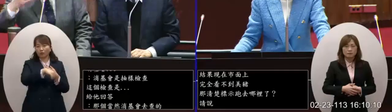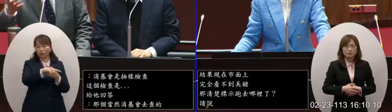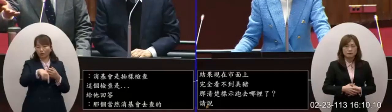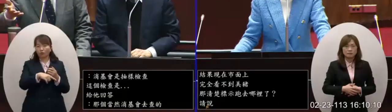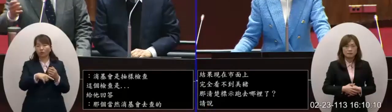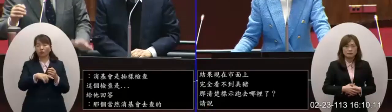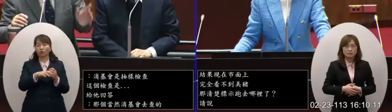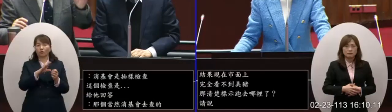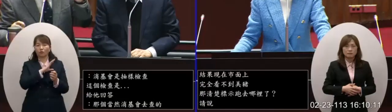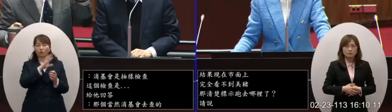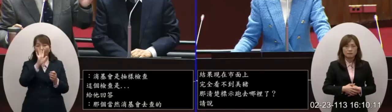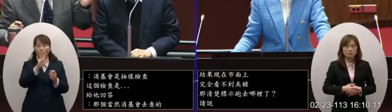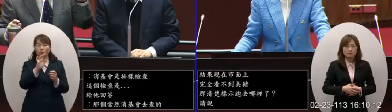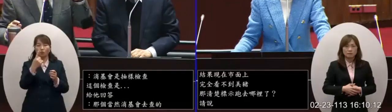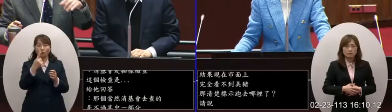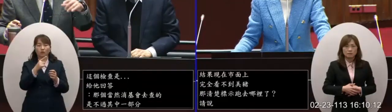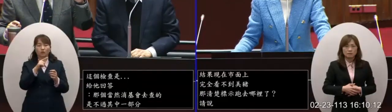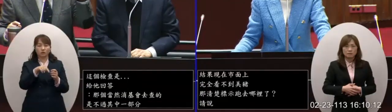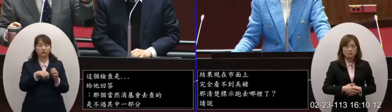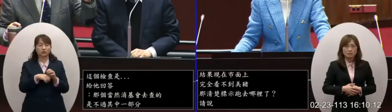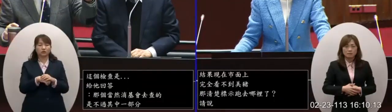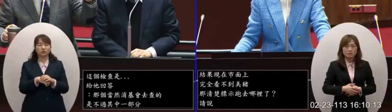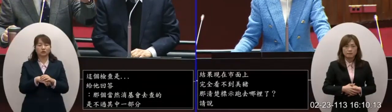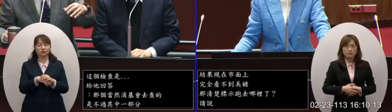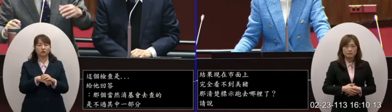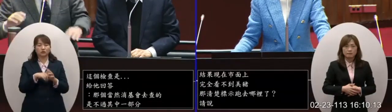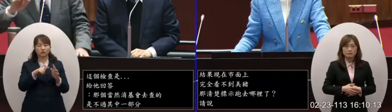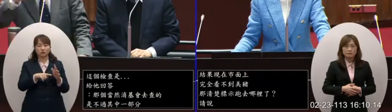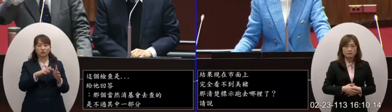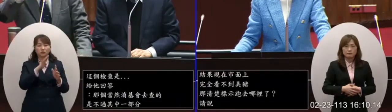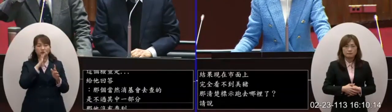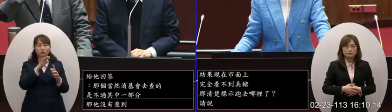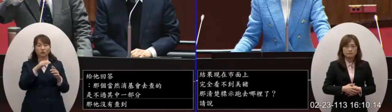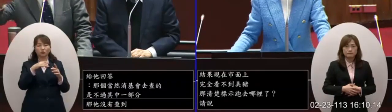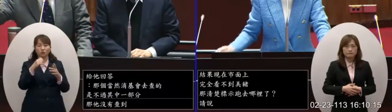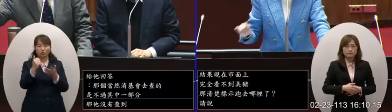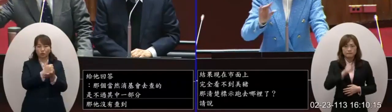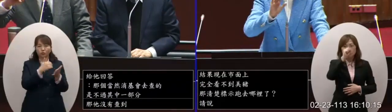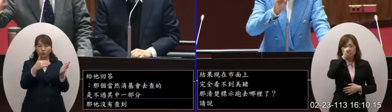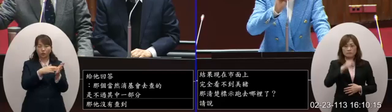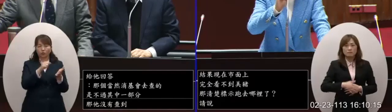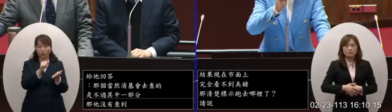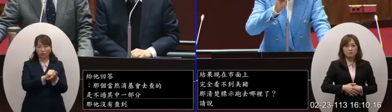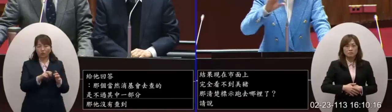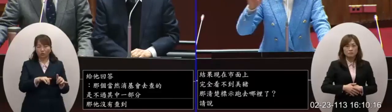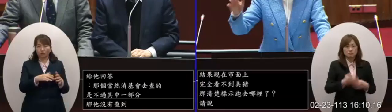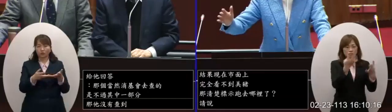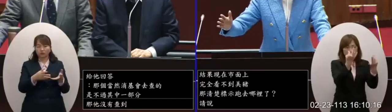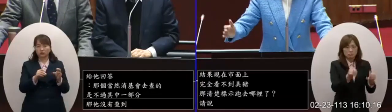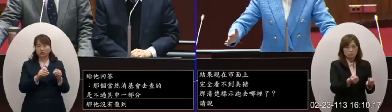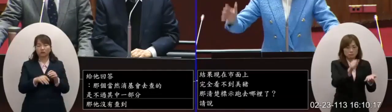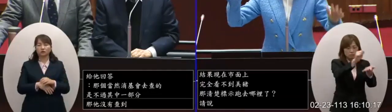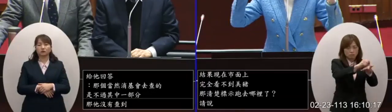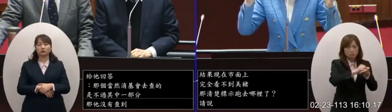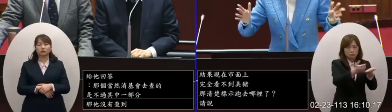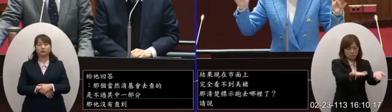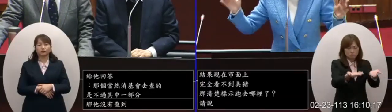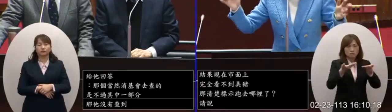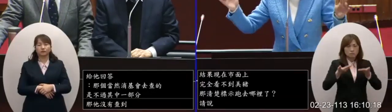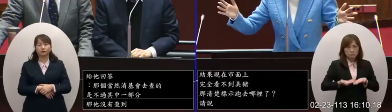分当然有，因为我们有这个输入之后的。 好，那你提供给本席一个报告，